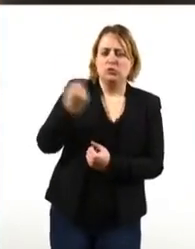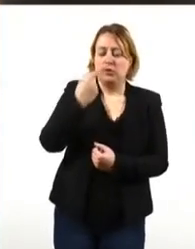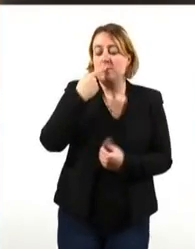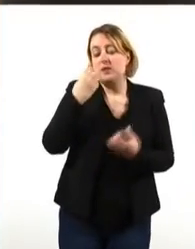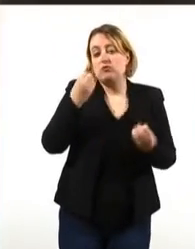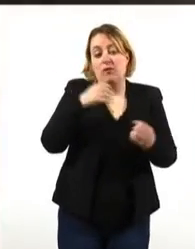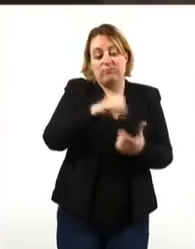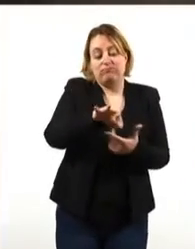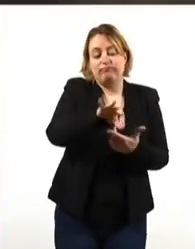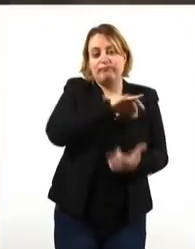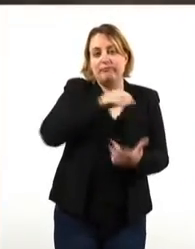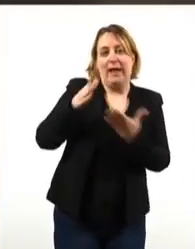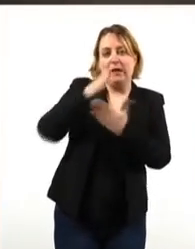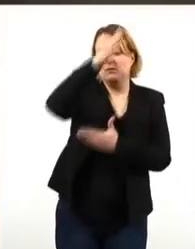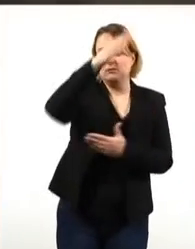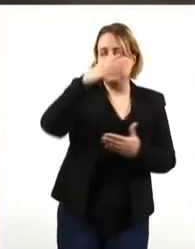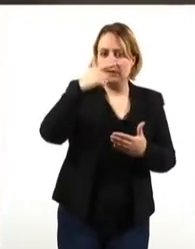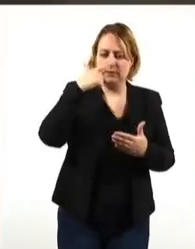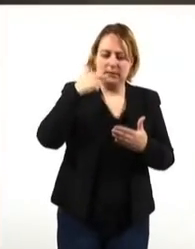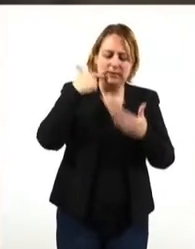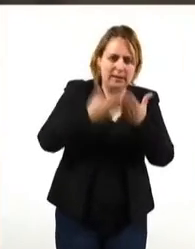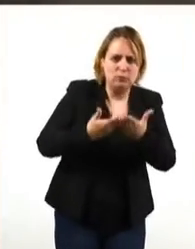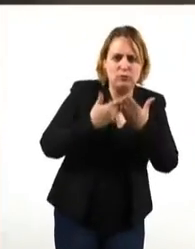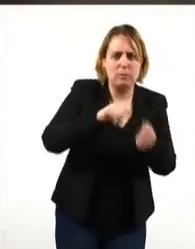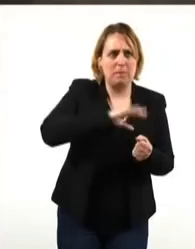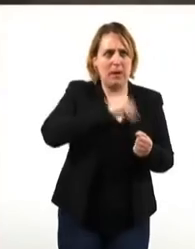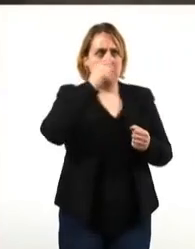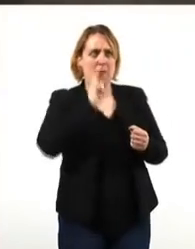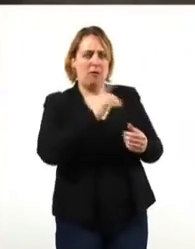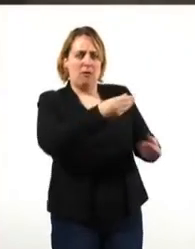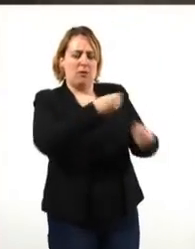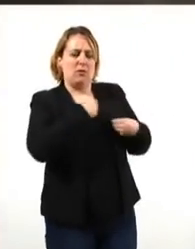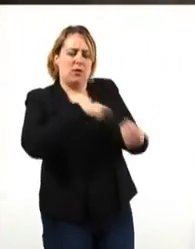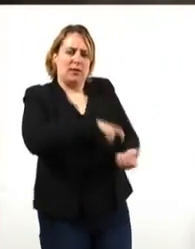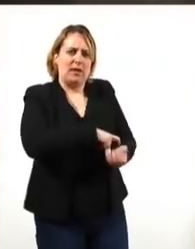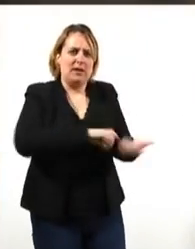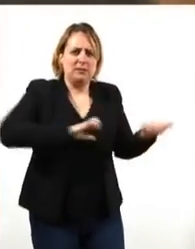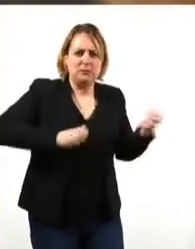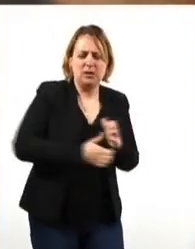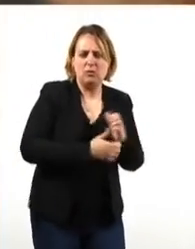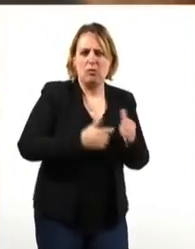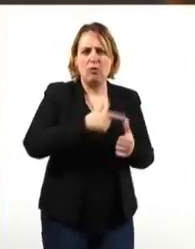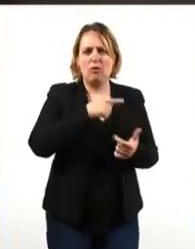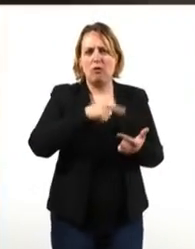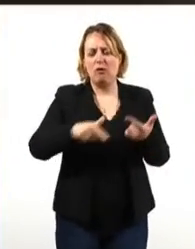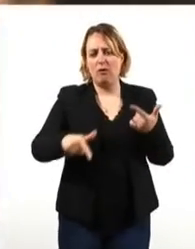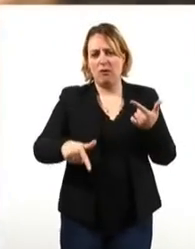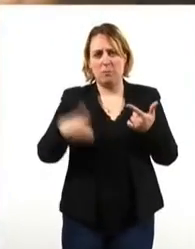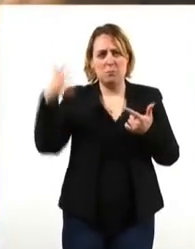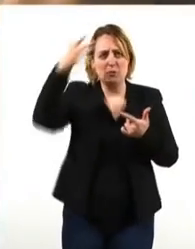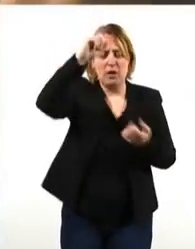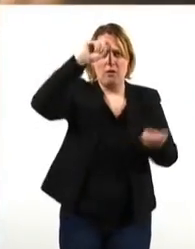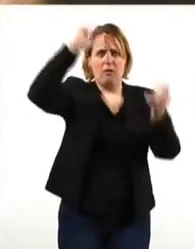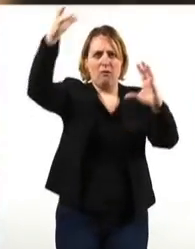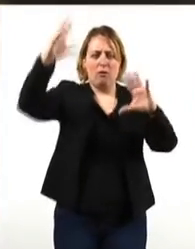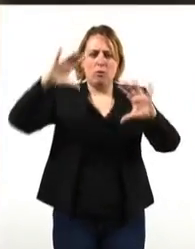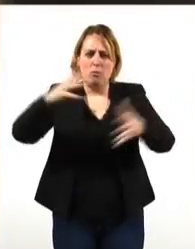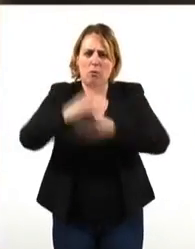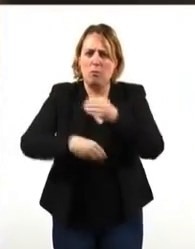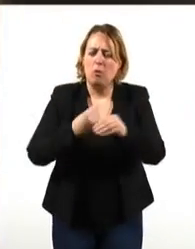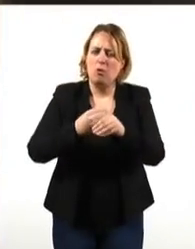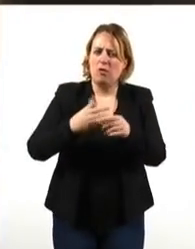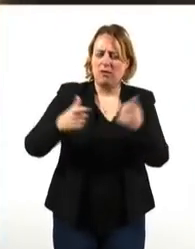notre avenir, la pression des parents... le monde de plus tard.